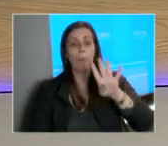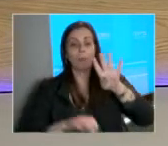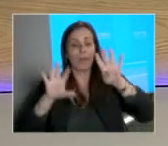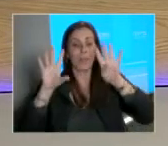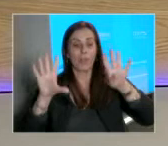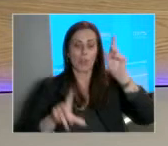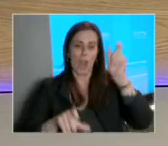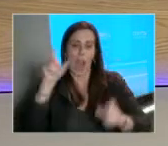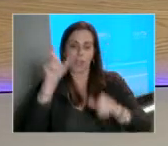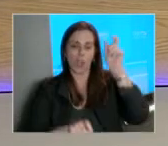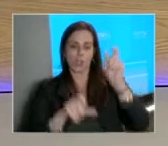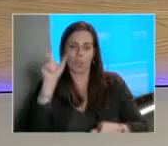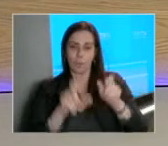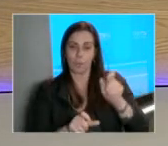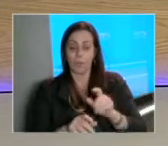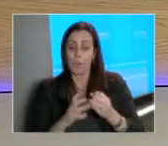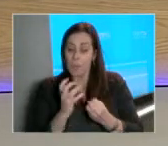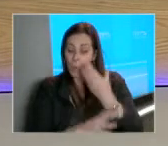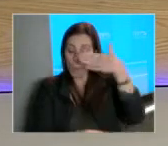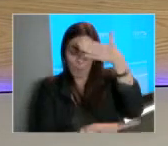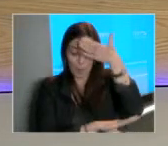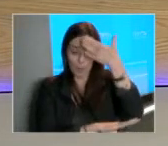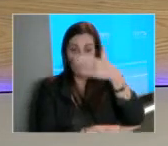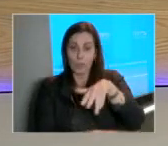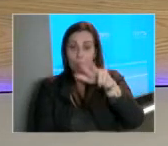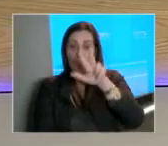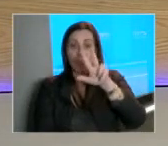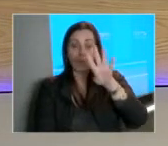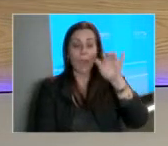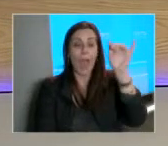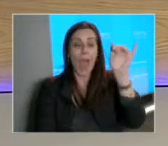349 בני אדם. מקום המדינה